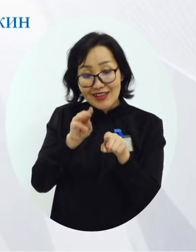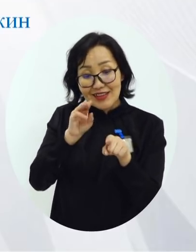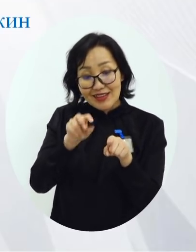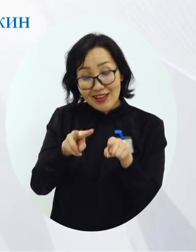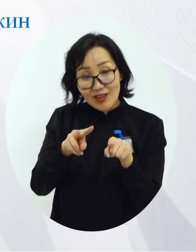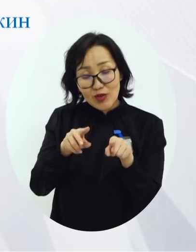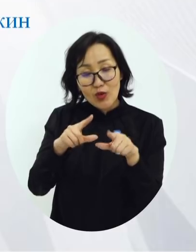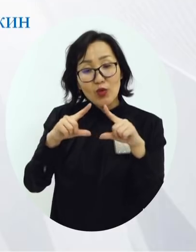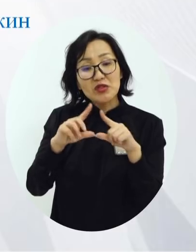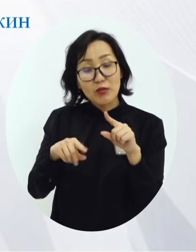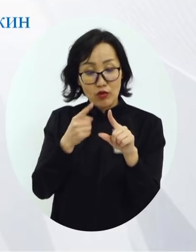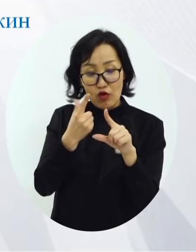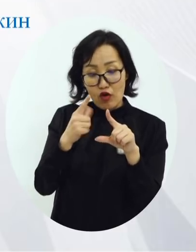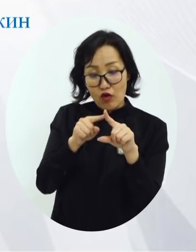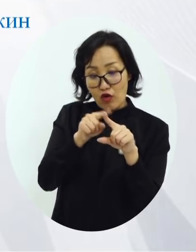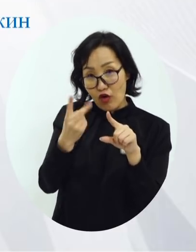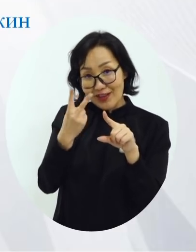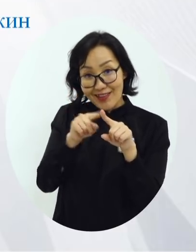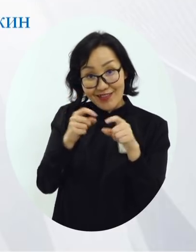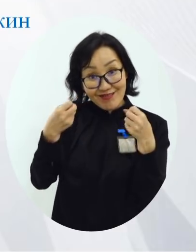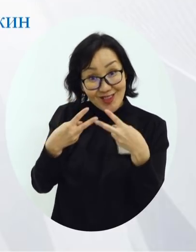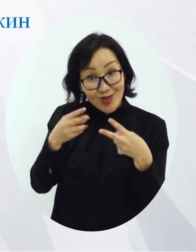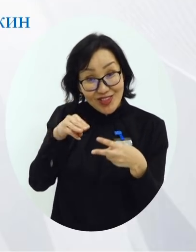гэж ямар гурвалжин байна? Хоёр тал нь тэнцүү.